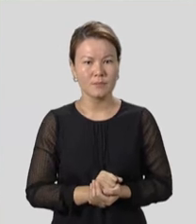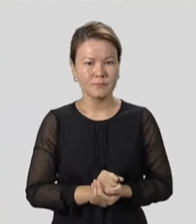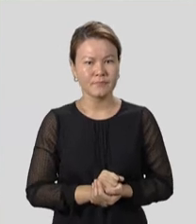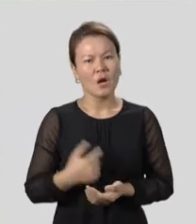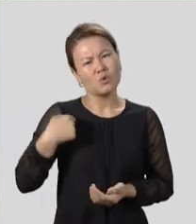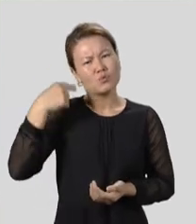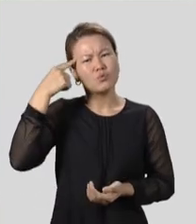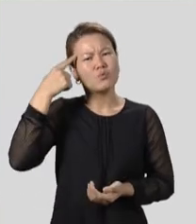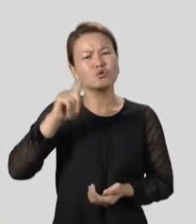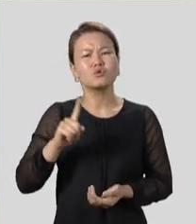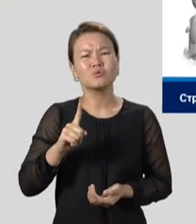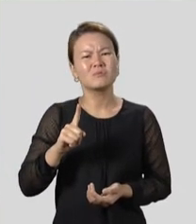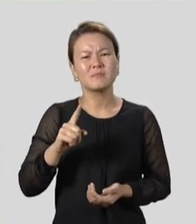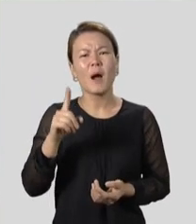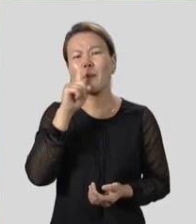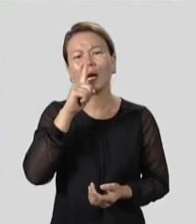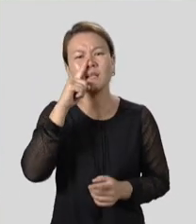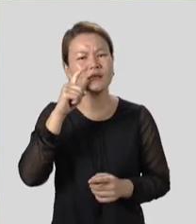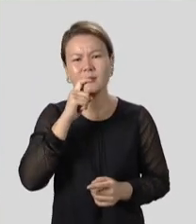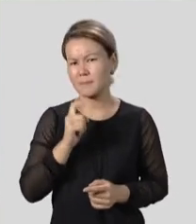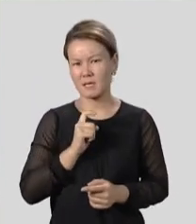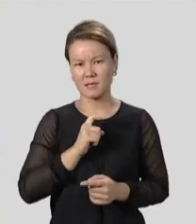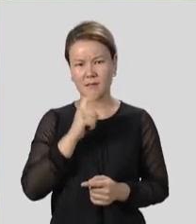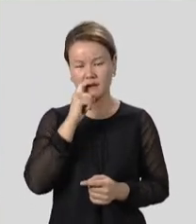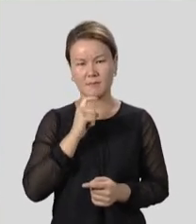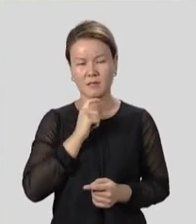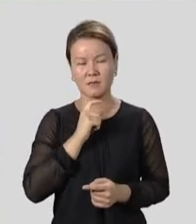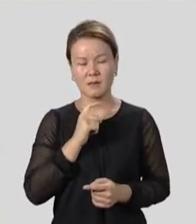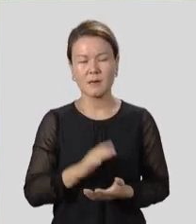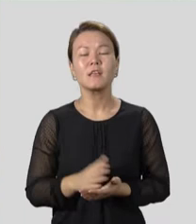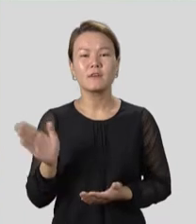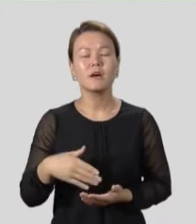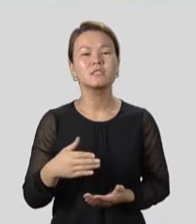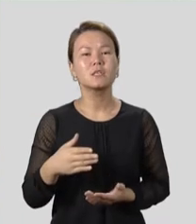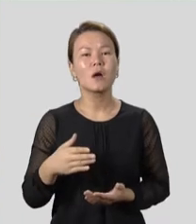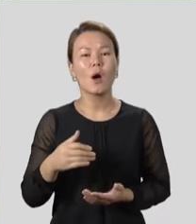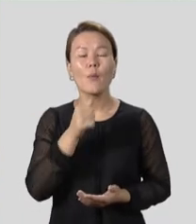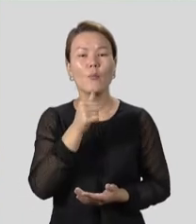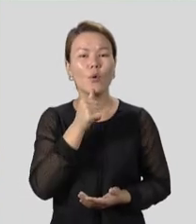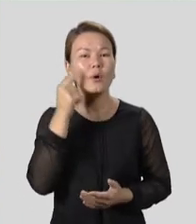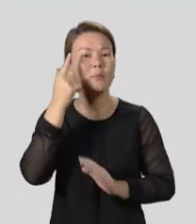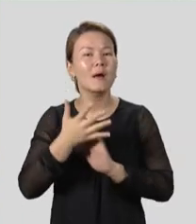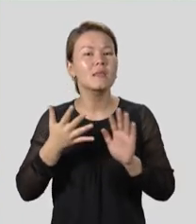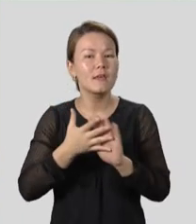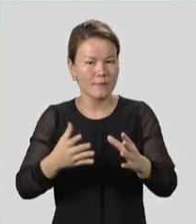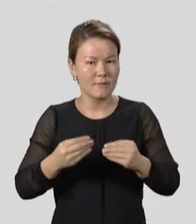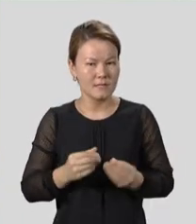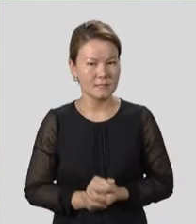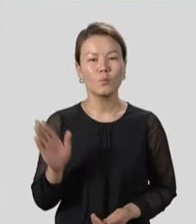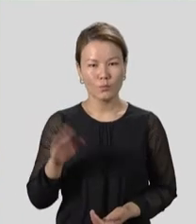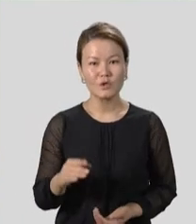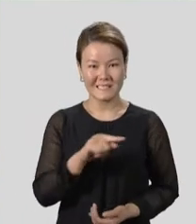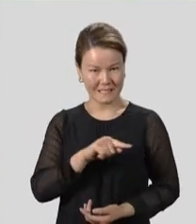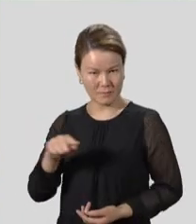мною непонятно. Что же такое числовые промежутки? Попробуем разобраться вместе. Пусть